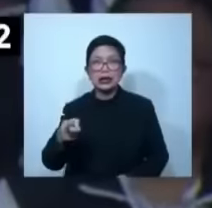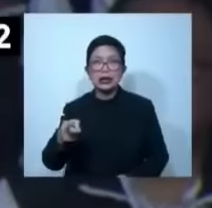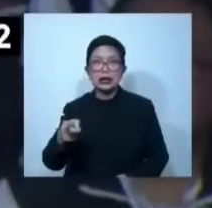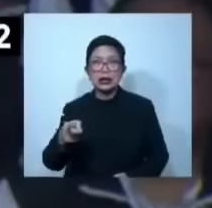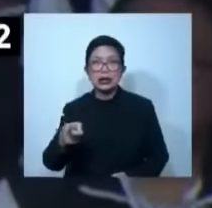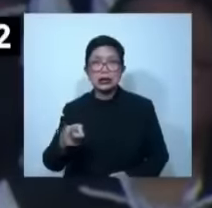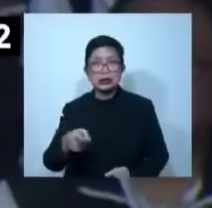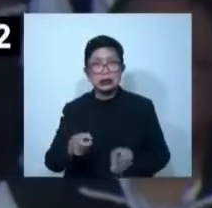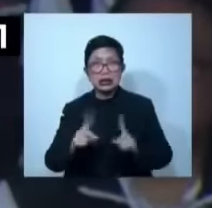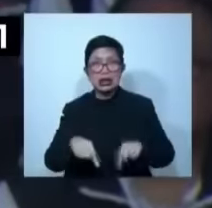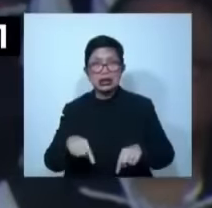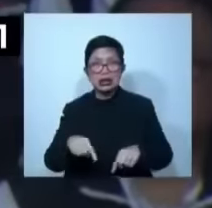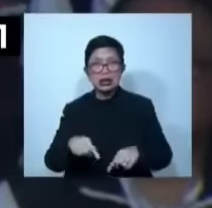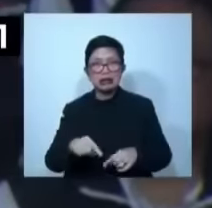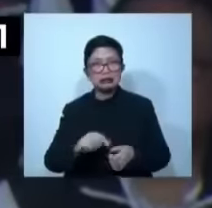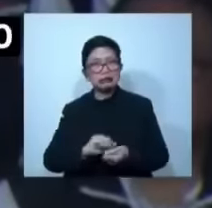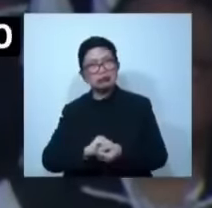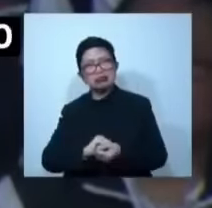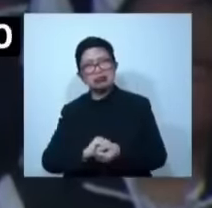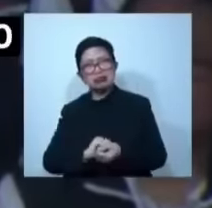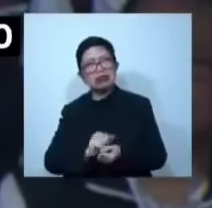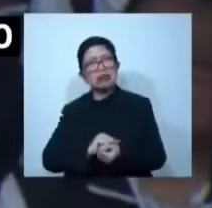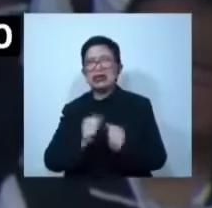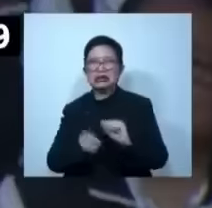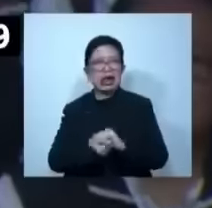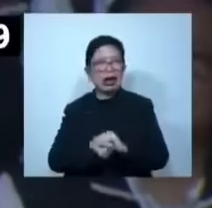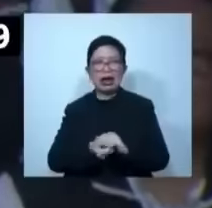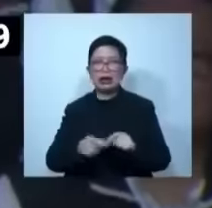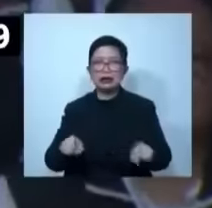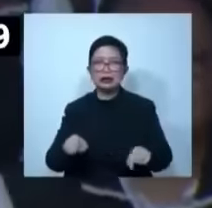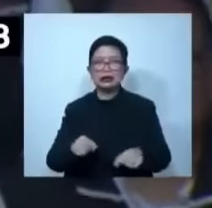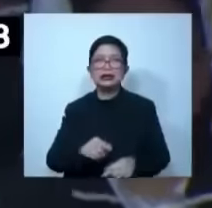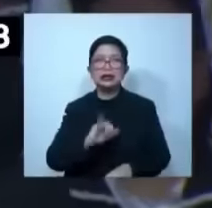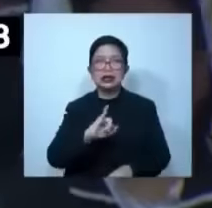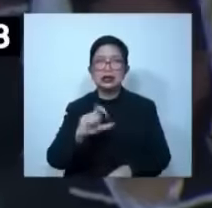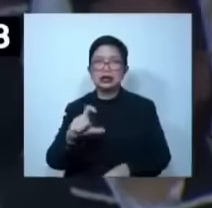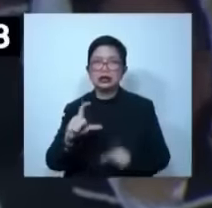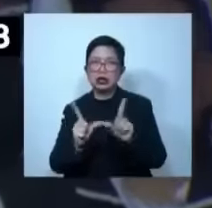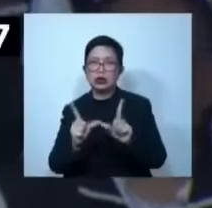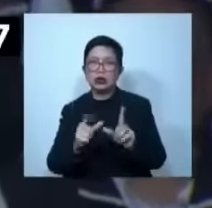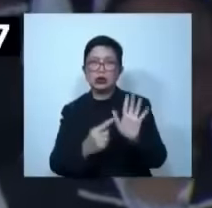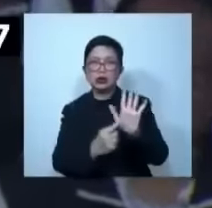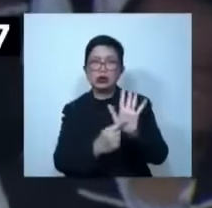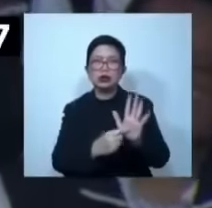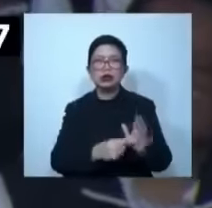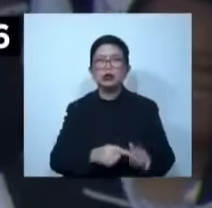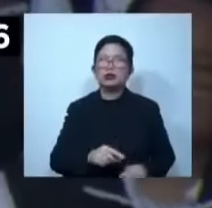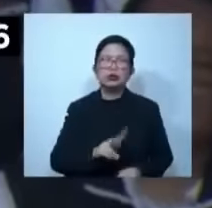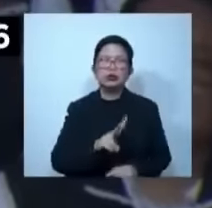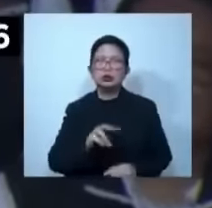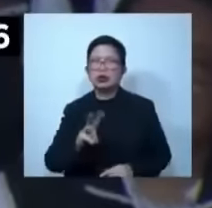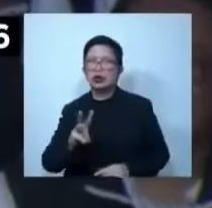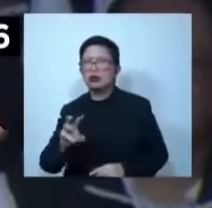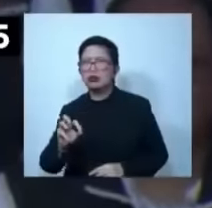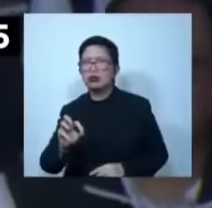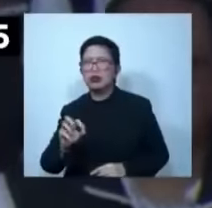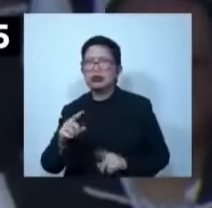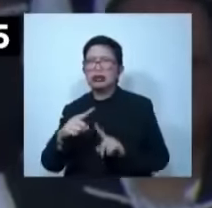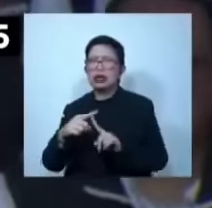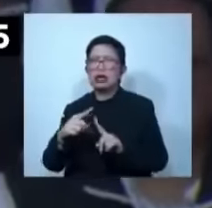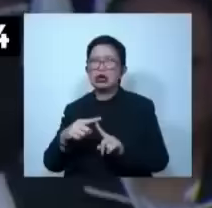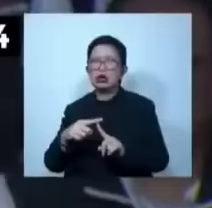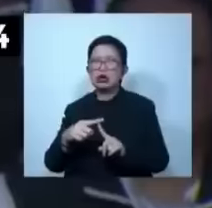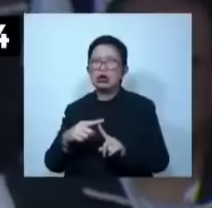itu akan muncul. Data ICW menunjukkan sekitar 230-an triliun dalam 10 tahun